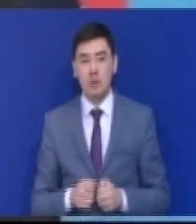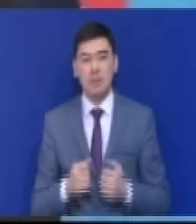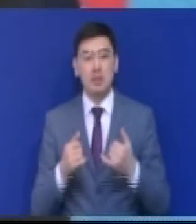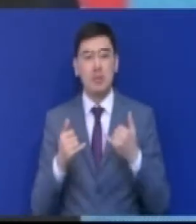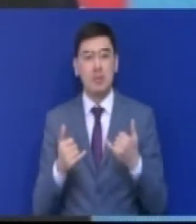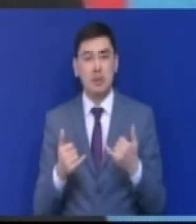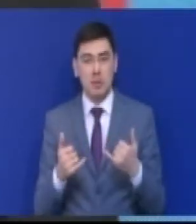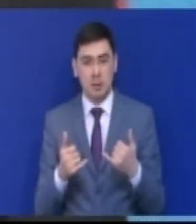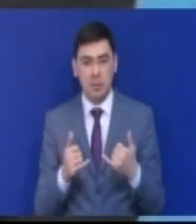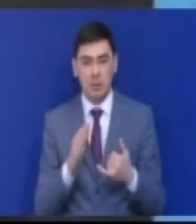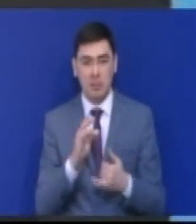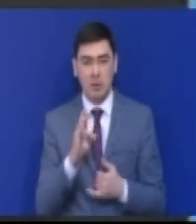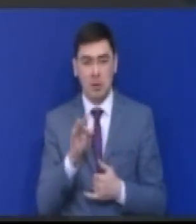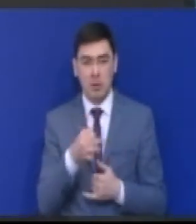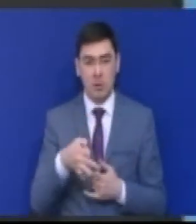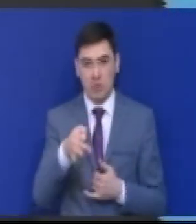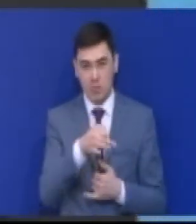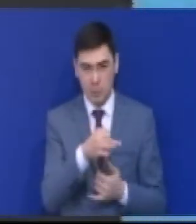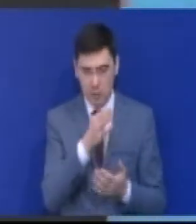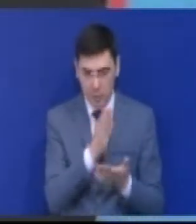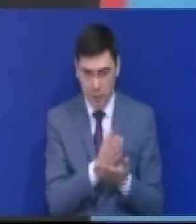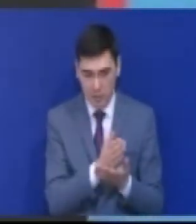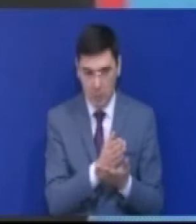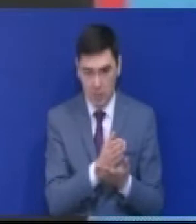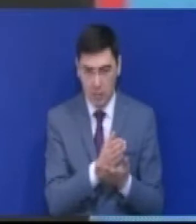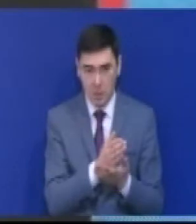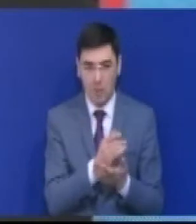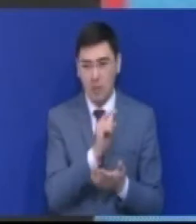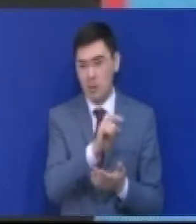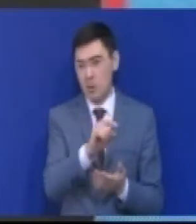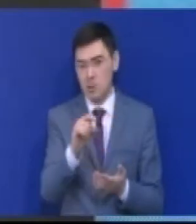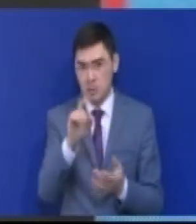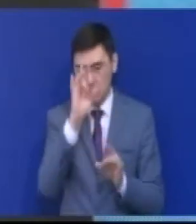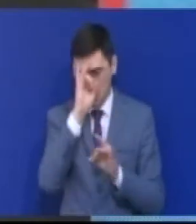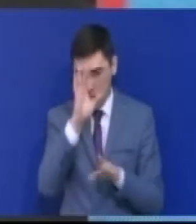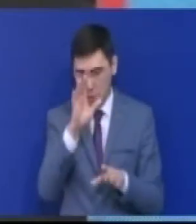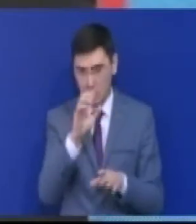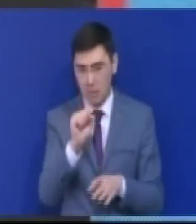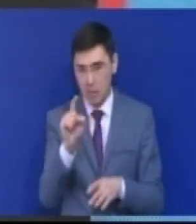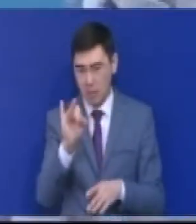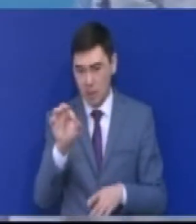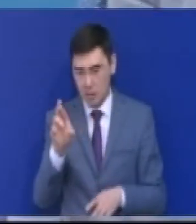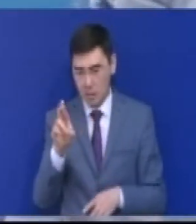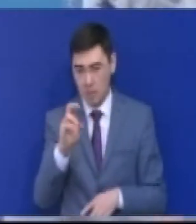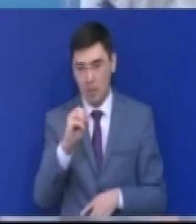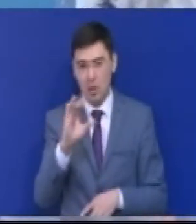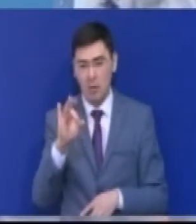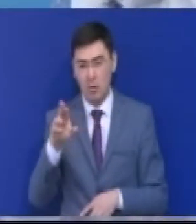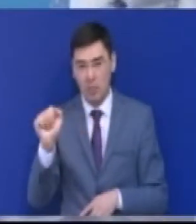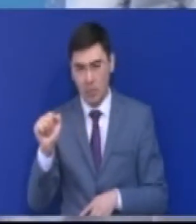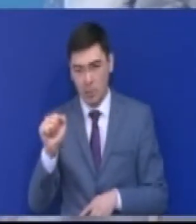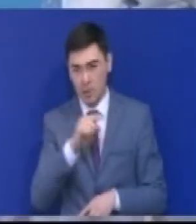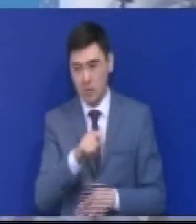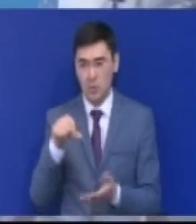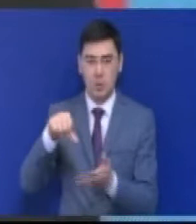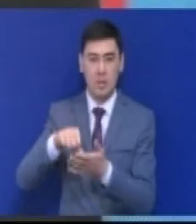шинкёкушинкай Восточно-Казахстанской области есть призеры Казахстана, Азии, Европы и мира.